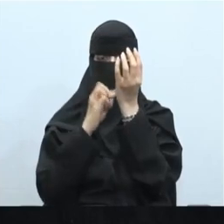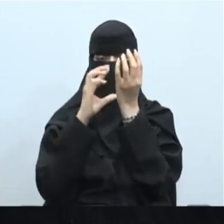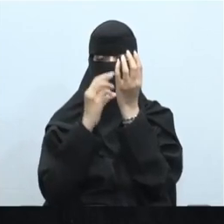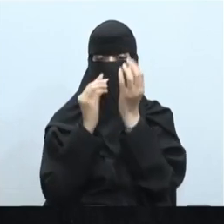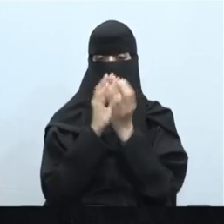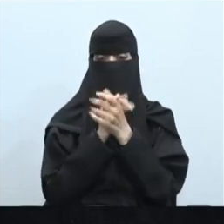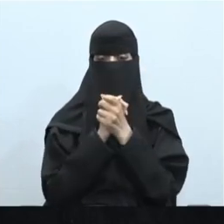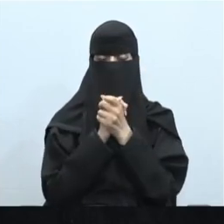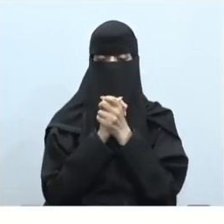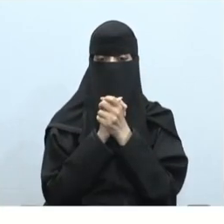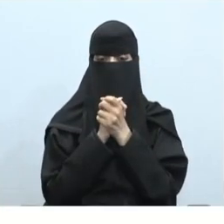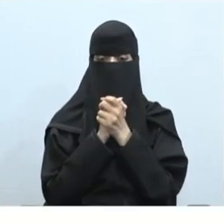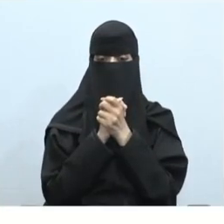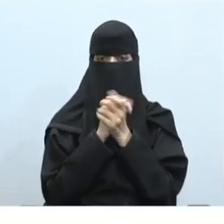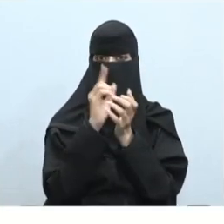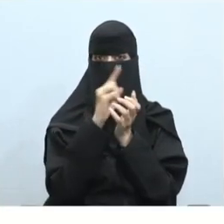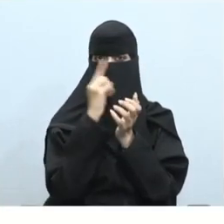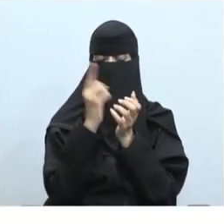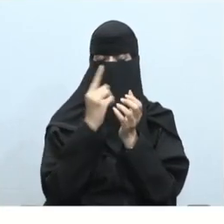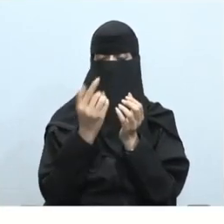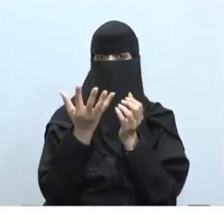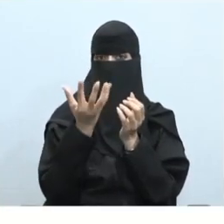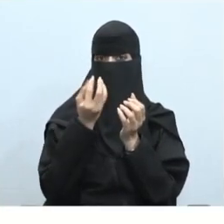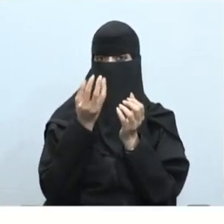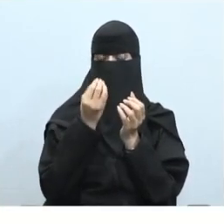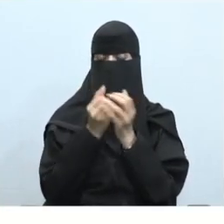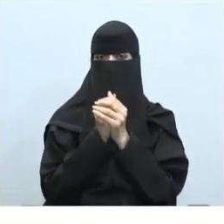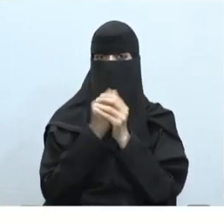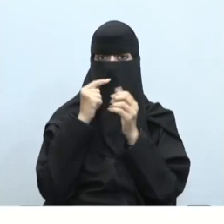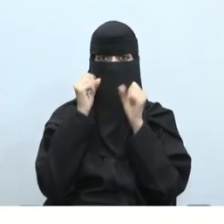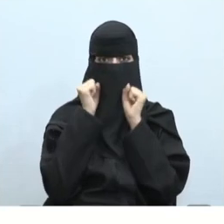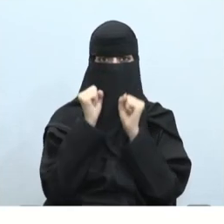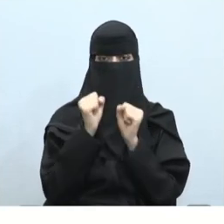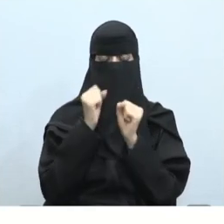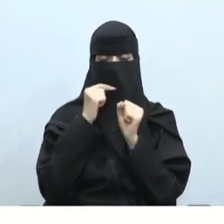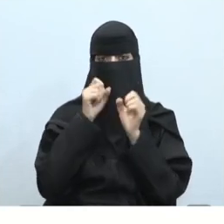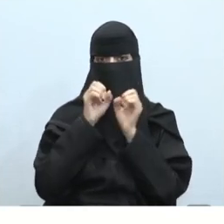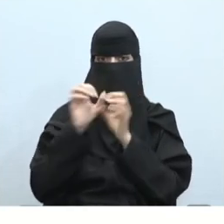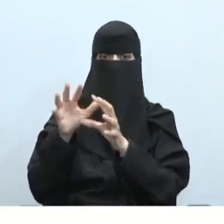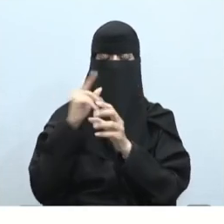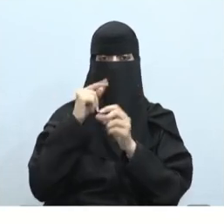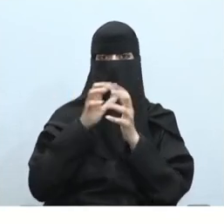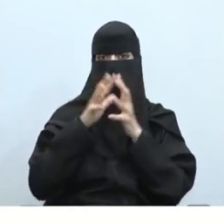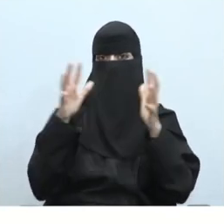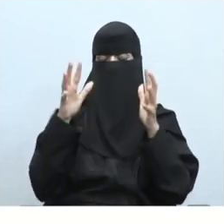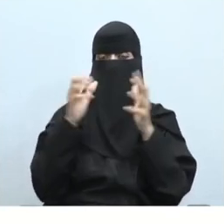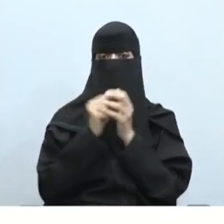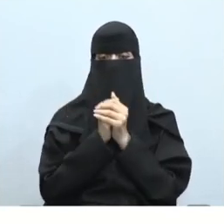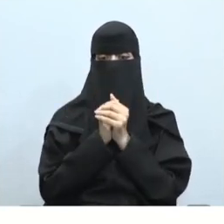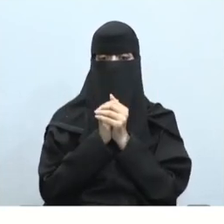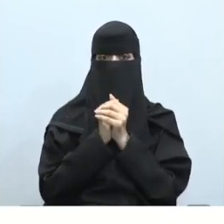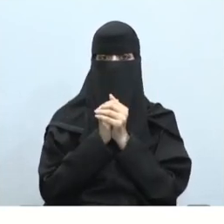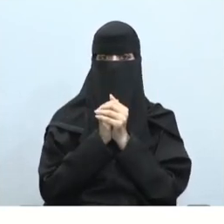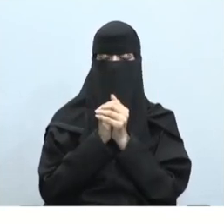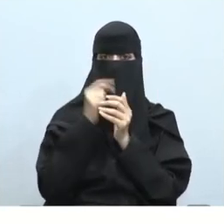ماذا فتولى قوه طرد عظيمه ممتازين